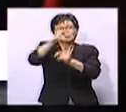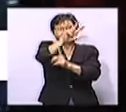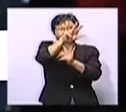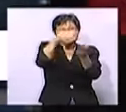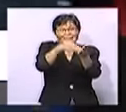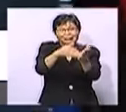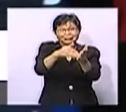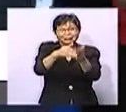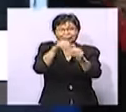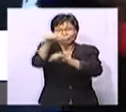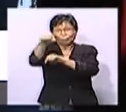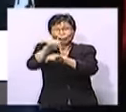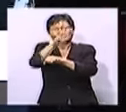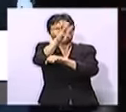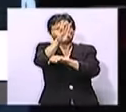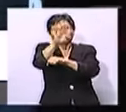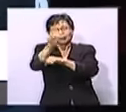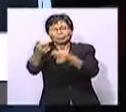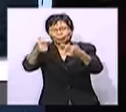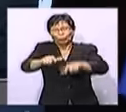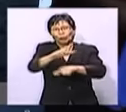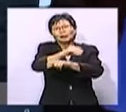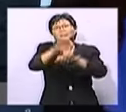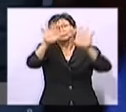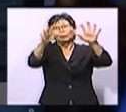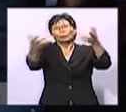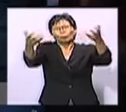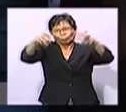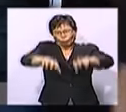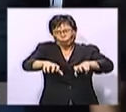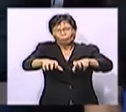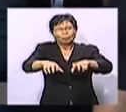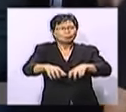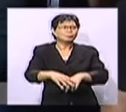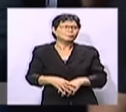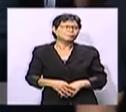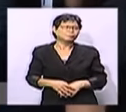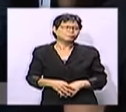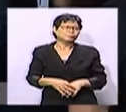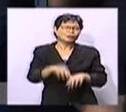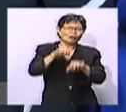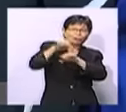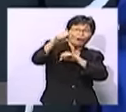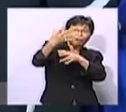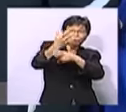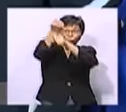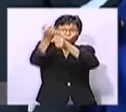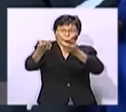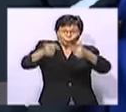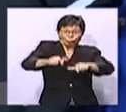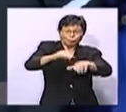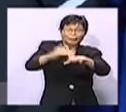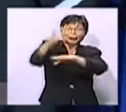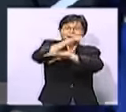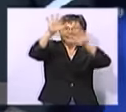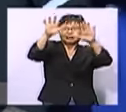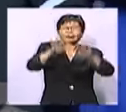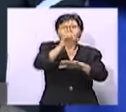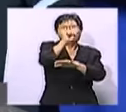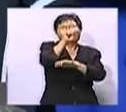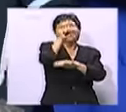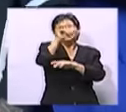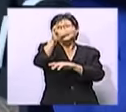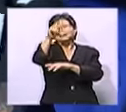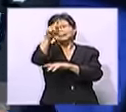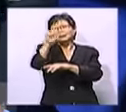lagi kejuaraan WBA turut berlangsung serta 10 pertarungan undercards. Fight of Champions akan berlangsung Ahad ini di Axiata